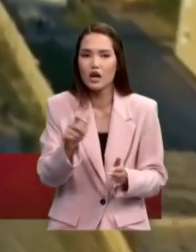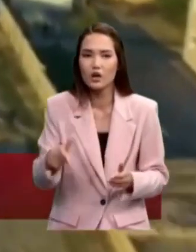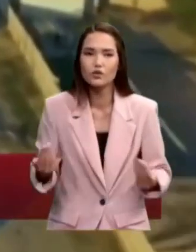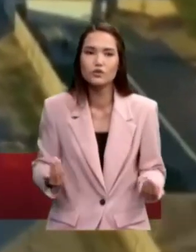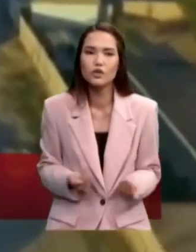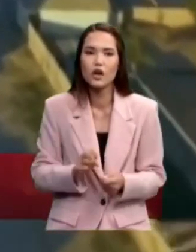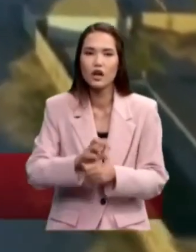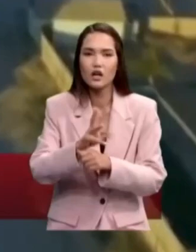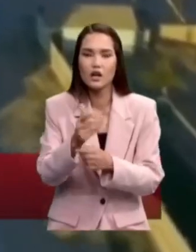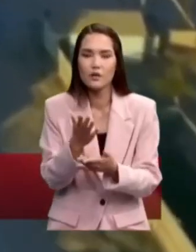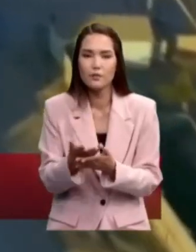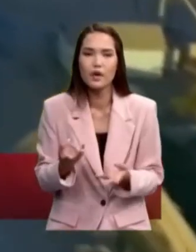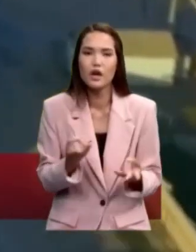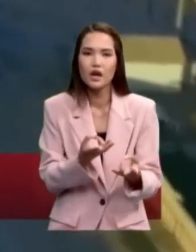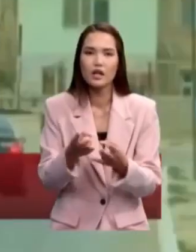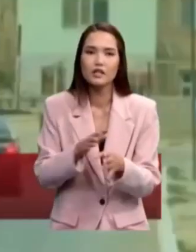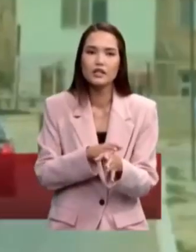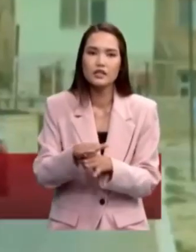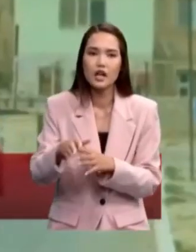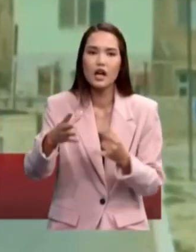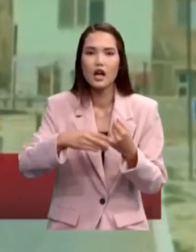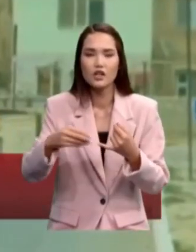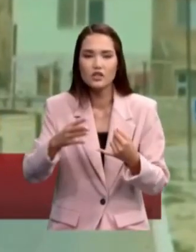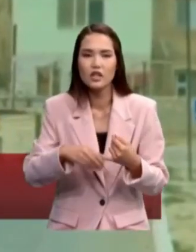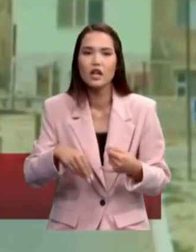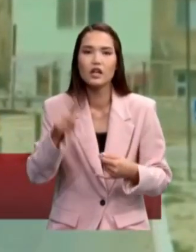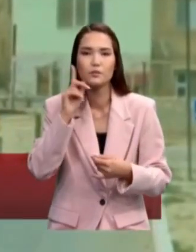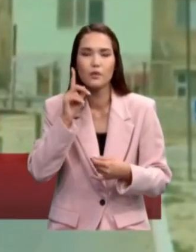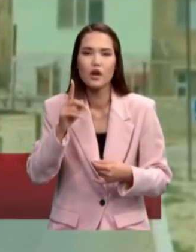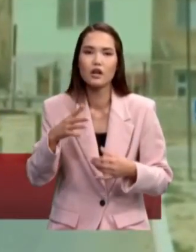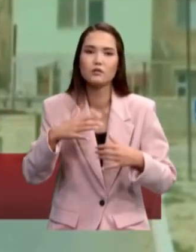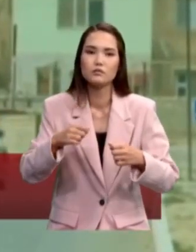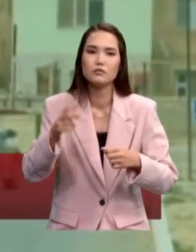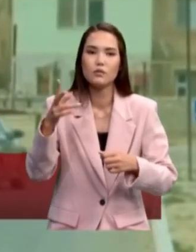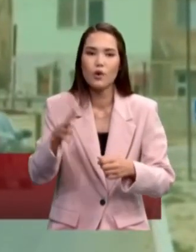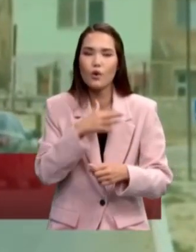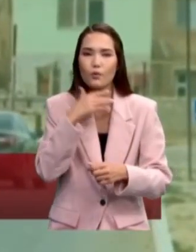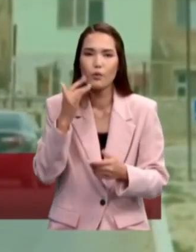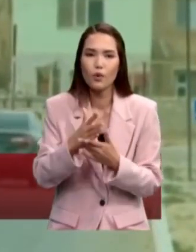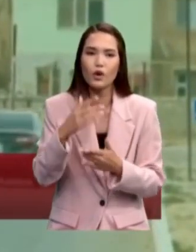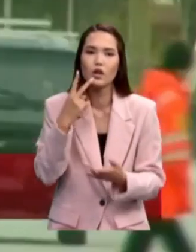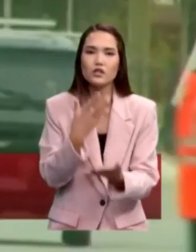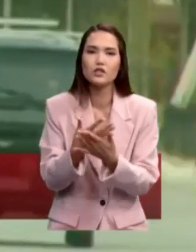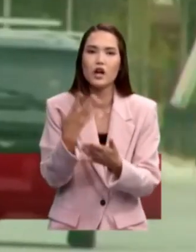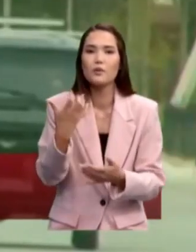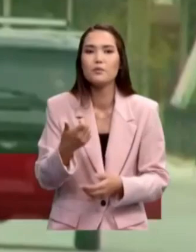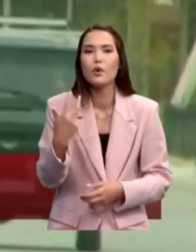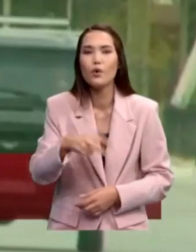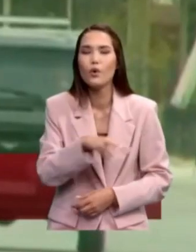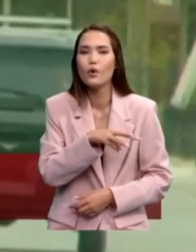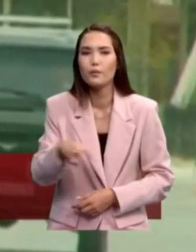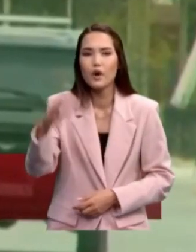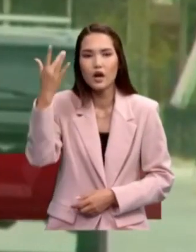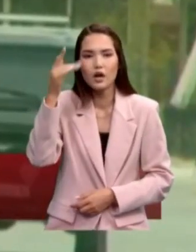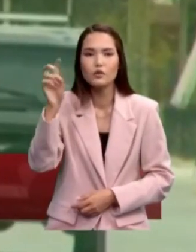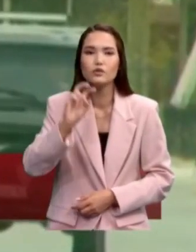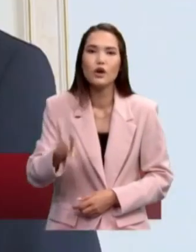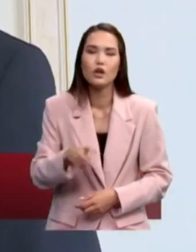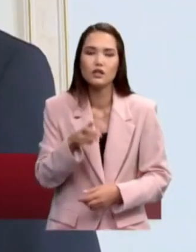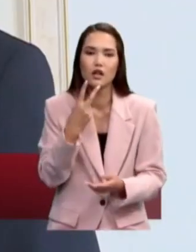қамтылады. Инвестордың айтуынша, жергілікті кадрлерге басымдық беріледі. Жоба құны шамамен 530 миллион ақш долларын